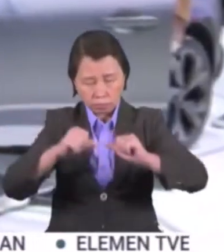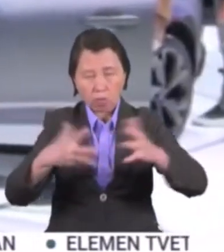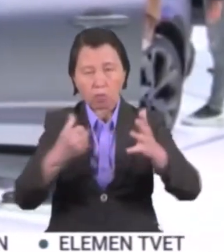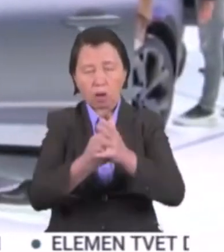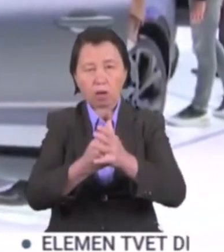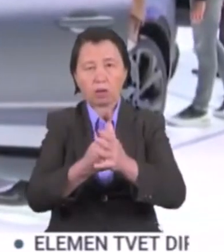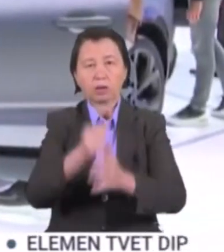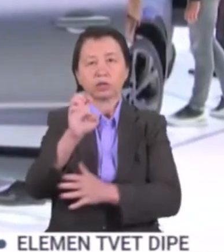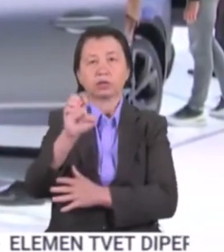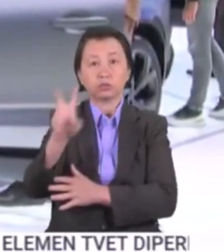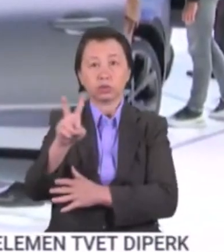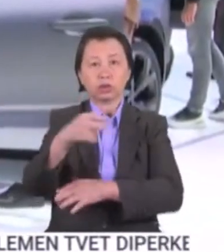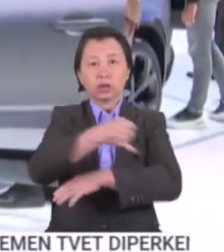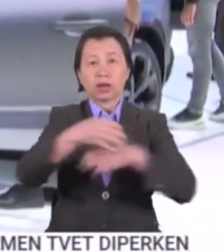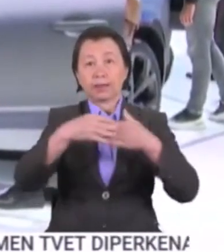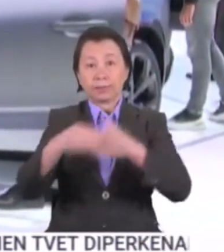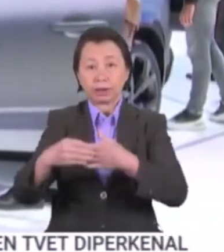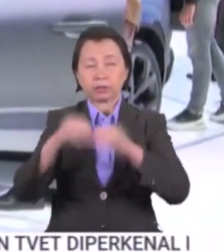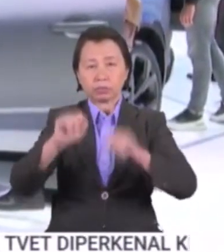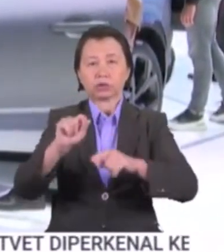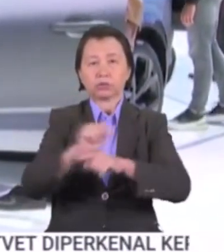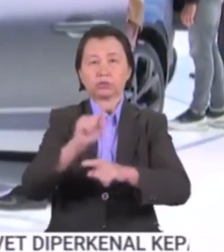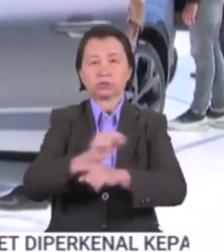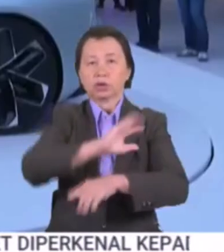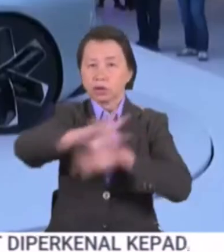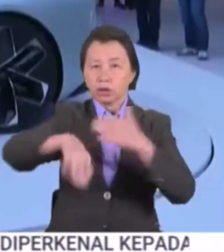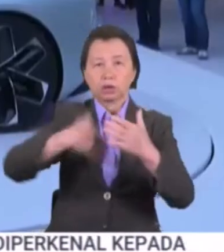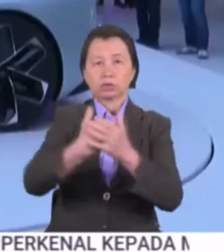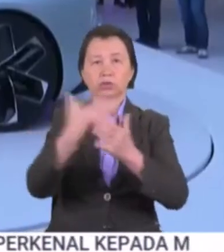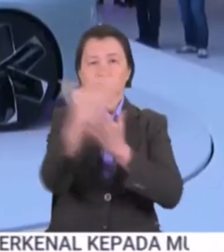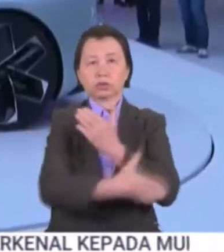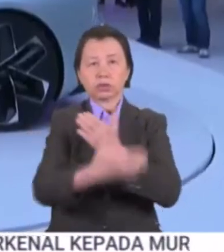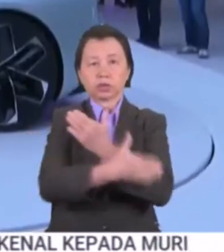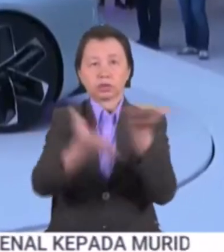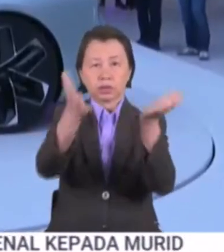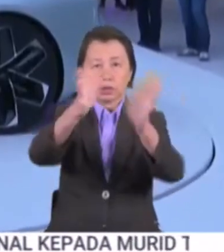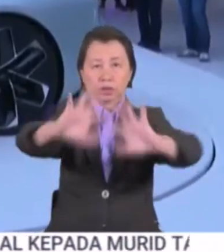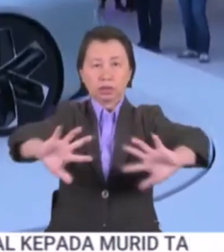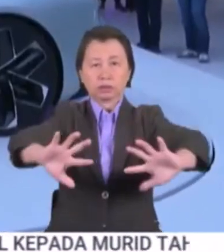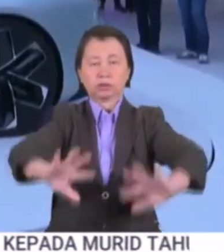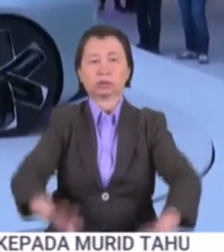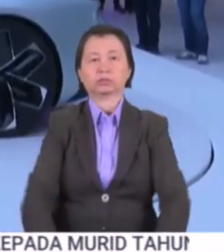pelanggaran EV. Garis panduan tersebut boleh diguna pakai di seluruh negara ASEAN.